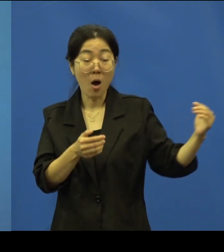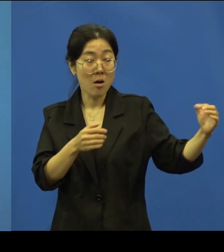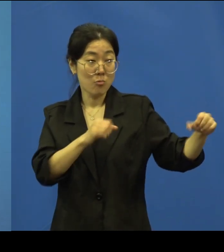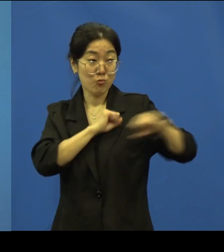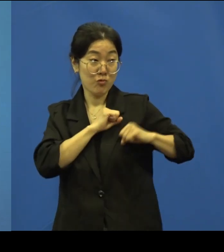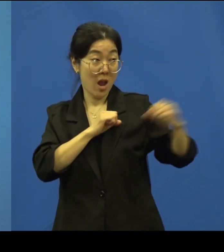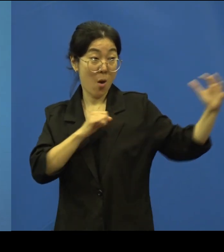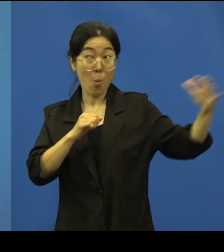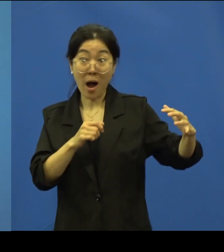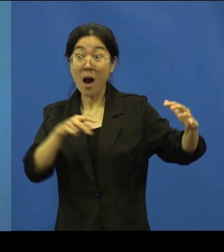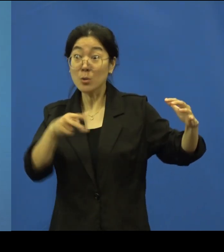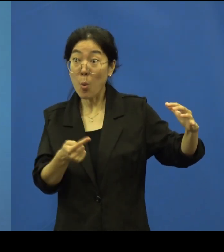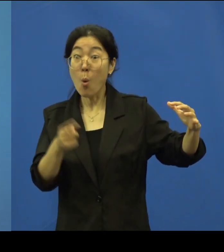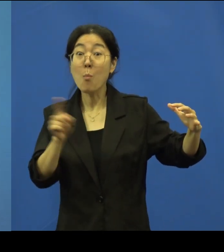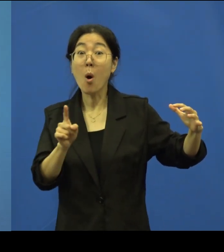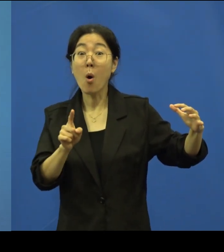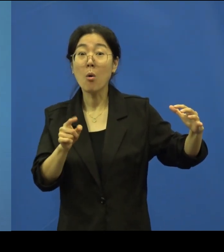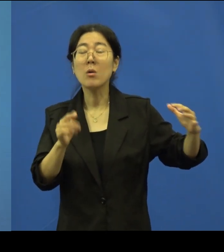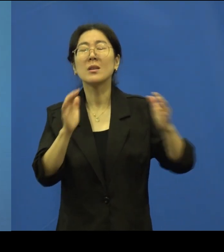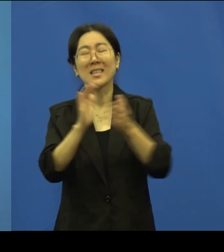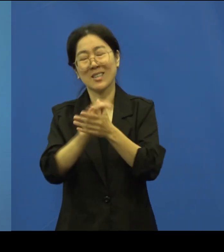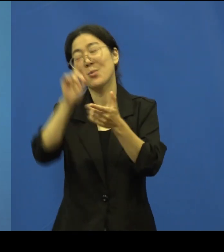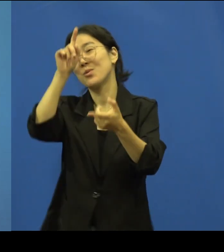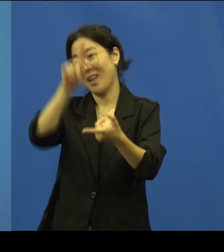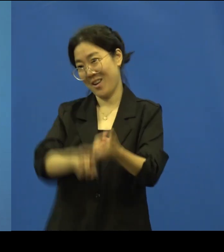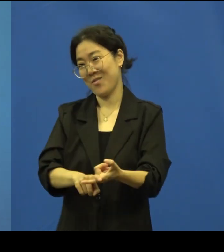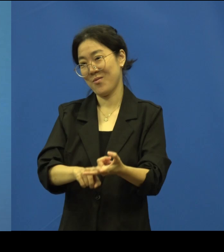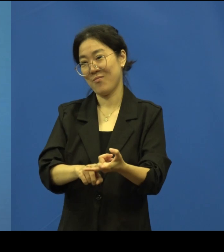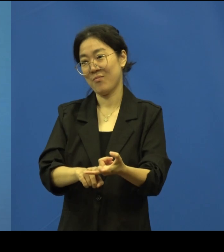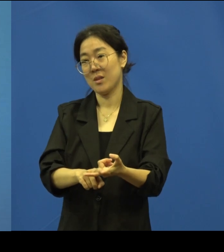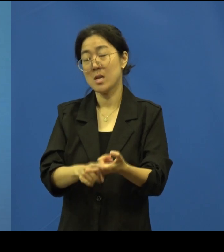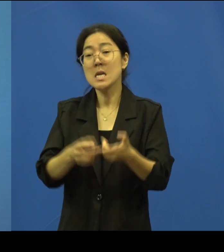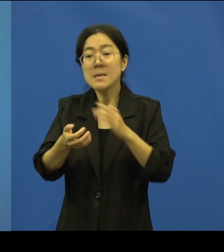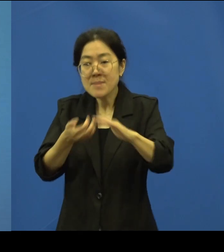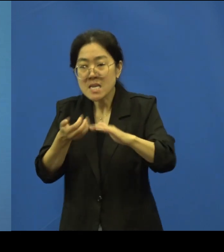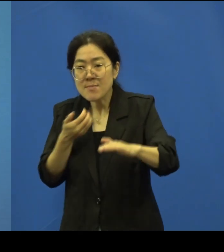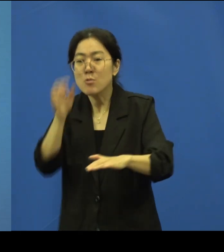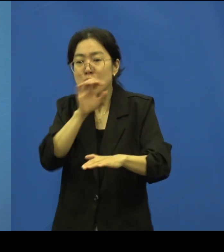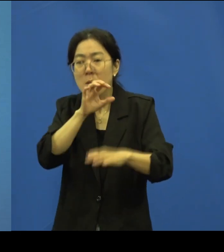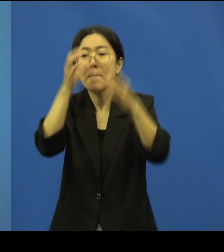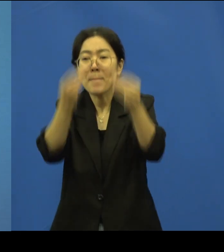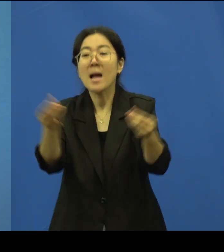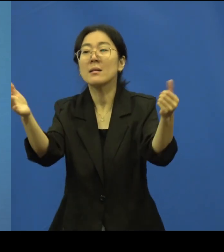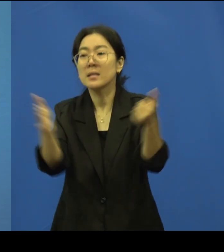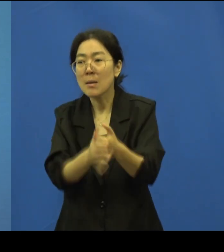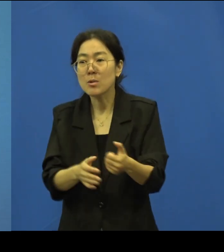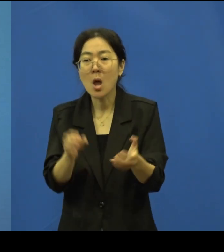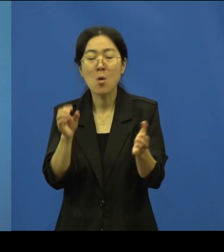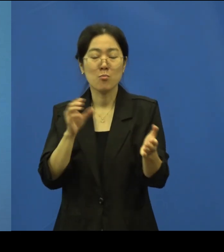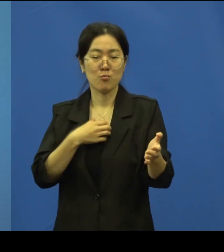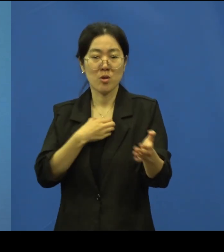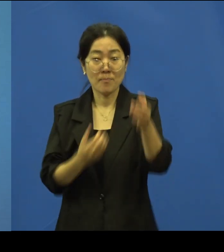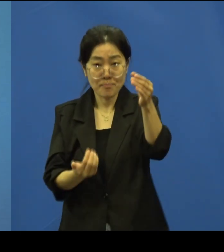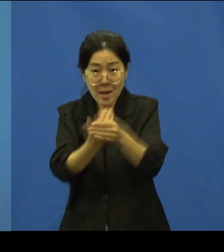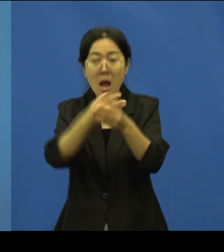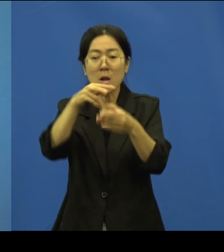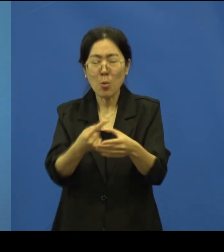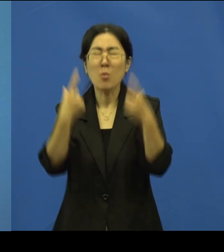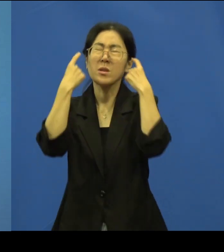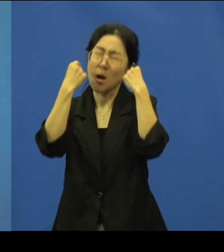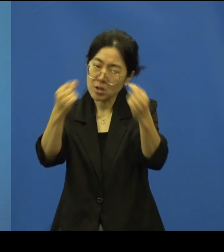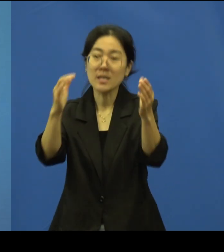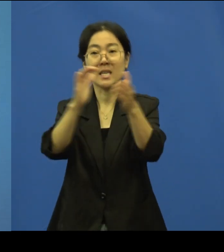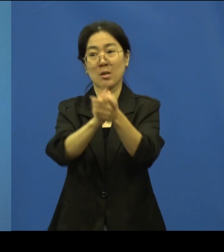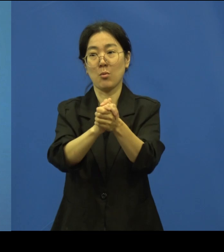부르면서 돌아올 때에 한 선지자가 아사에게 나타나서 뭐라고 했냐면, 너희가